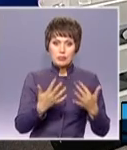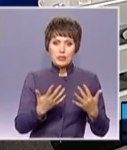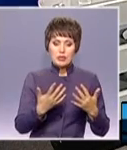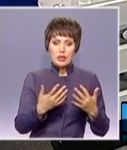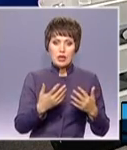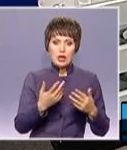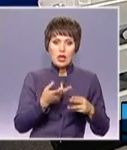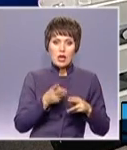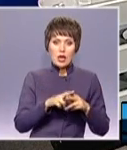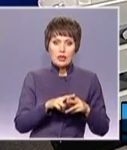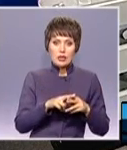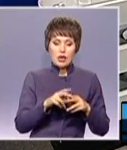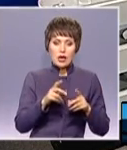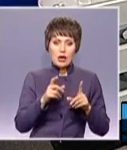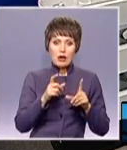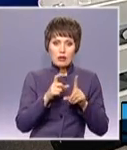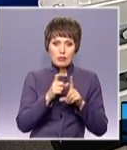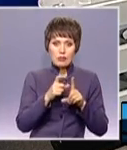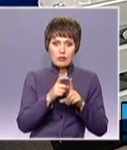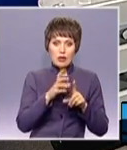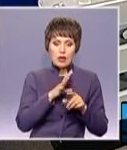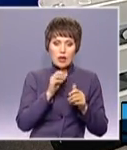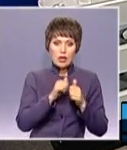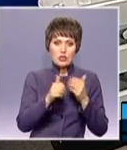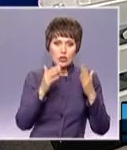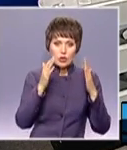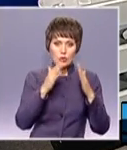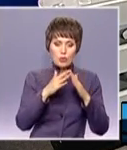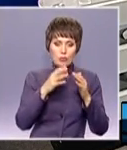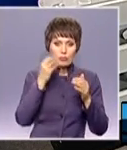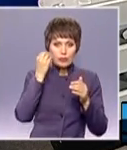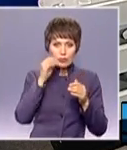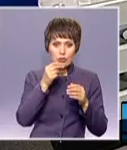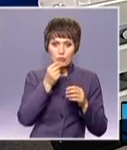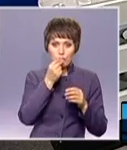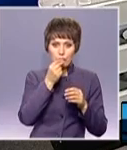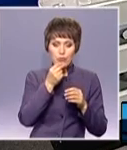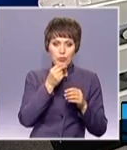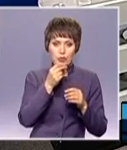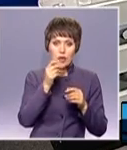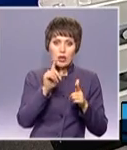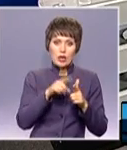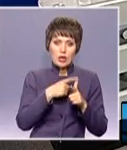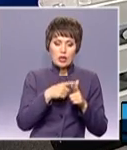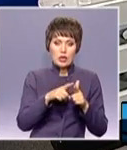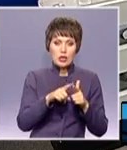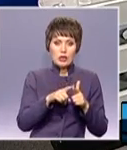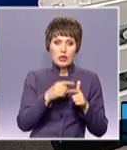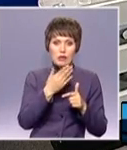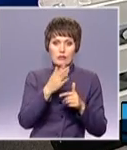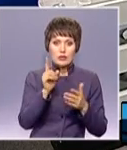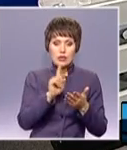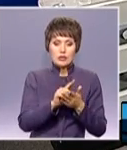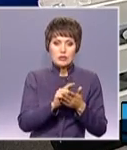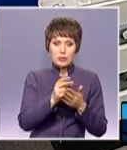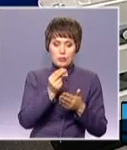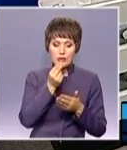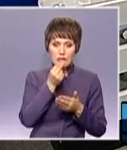таким слоганом, как в каждый дом доброкачественный продукт, или вы должны